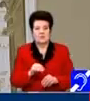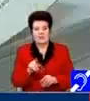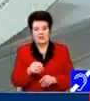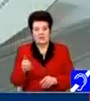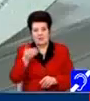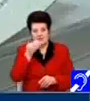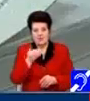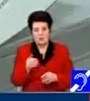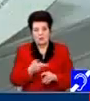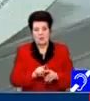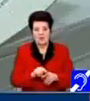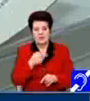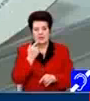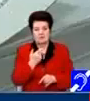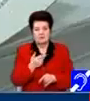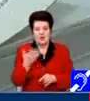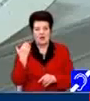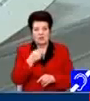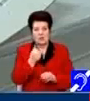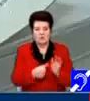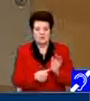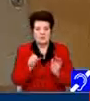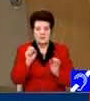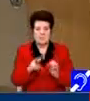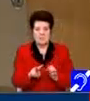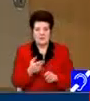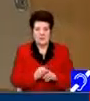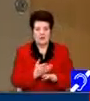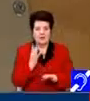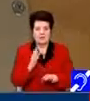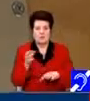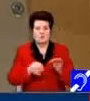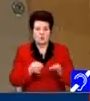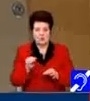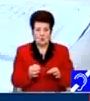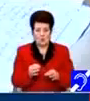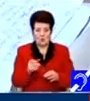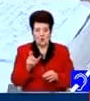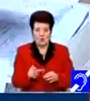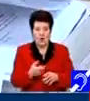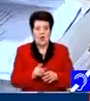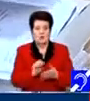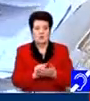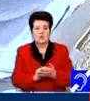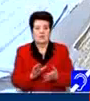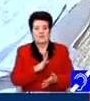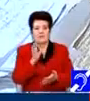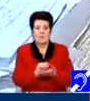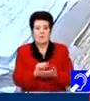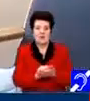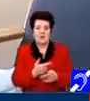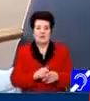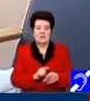mai constată experții. Anul trecut au fost aleși 6 membri CSM din rândul judecătorilor, fără ca dosarele lor să fie publicate. Și